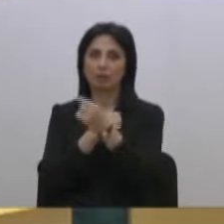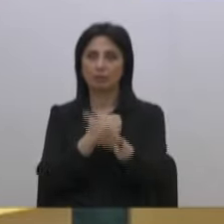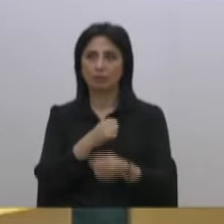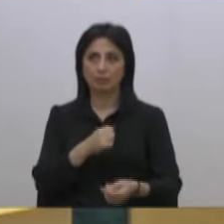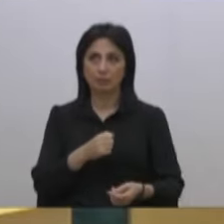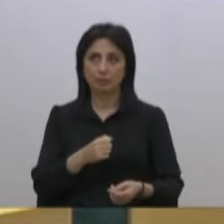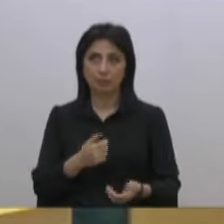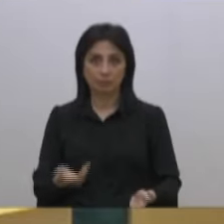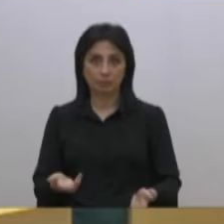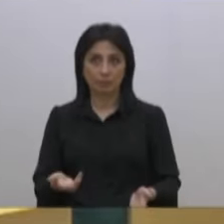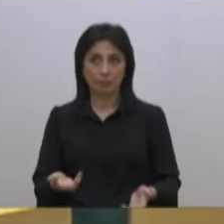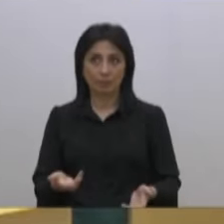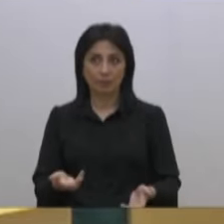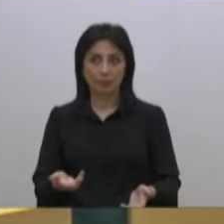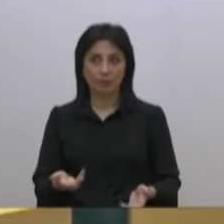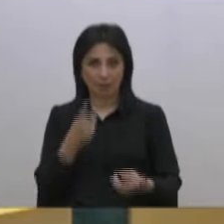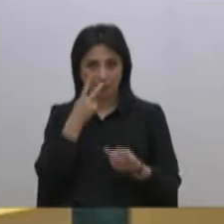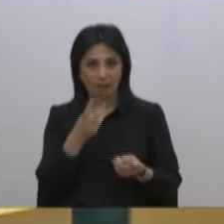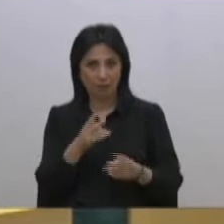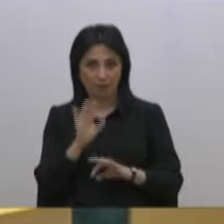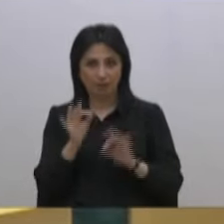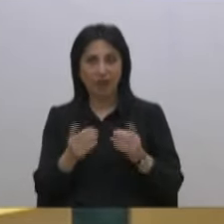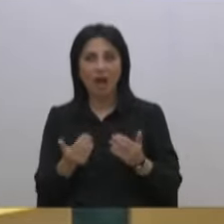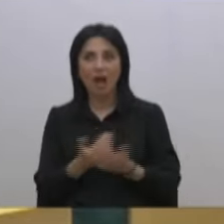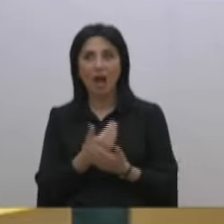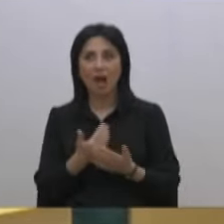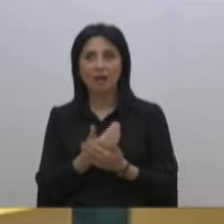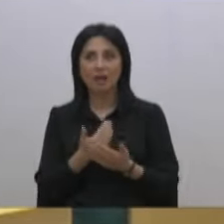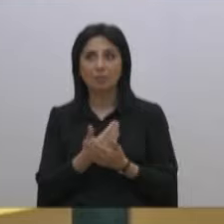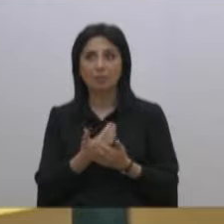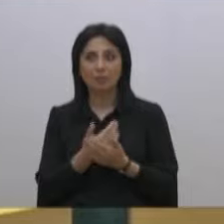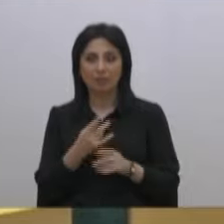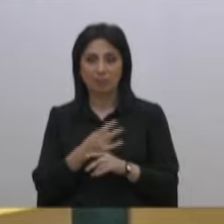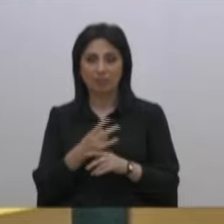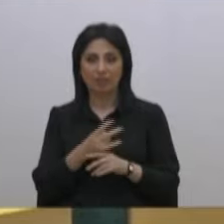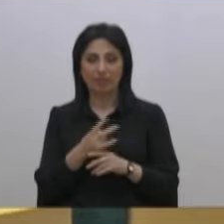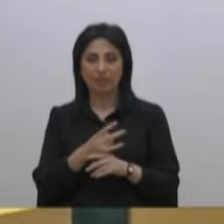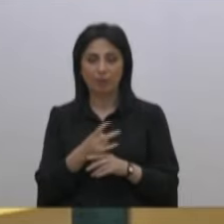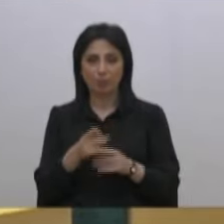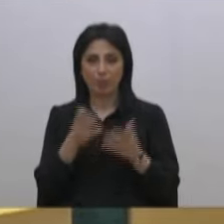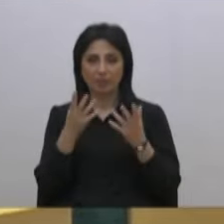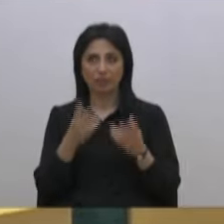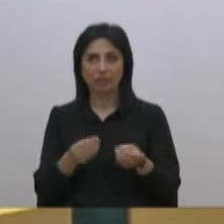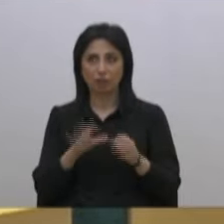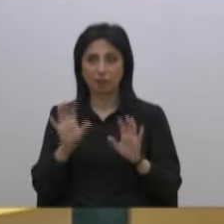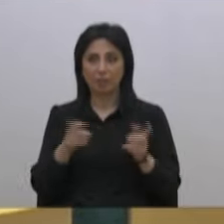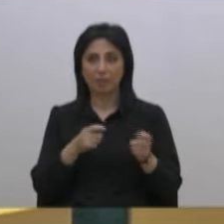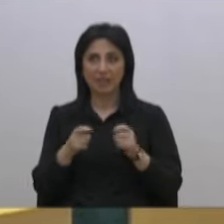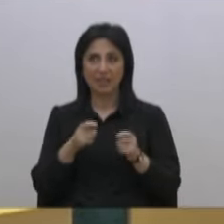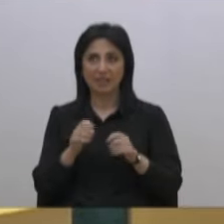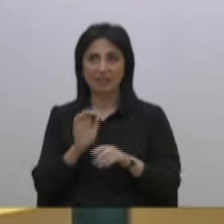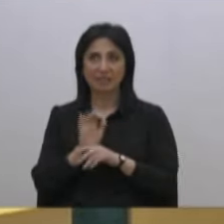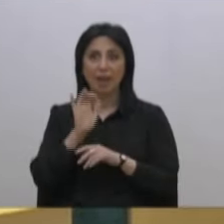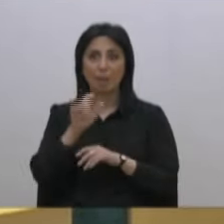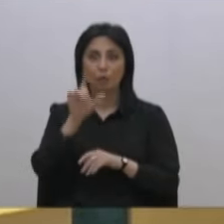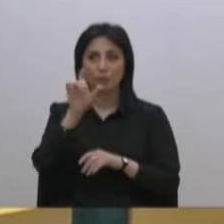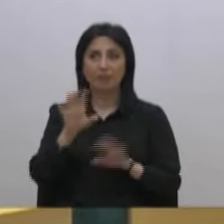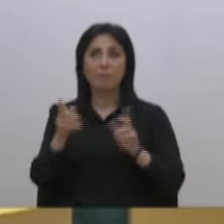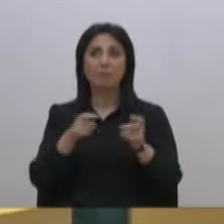ანუ კლასიკა ხომ ნახეთ, ახალი მავნებლობა ამ დღეებში პრეზიდენტის გამოგზავნილი ადამიანის,